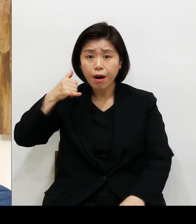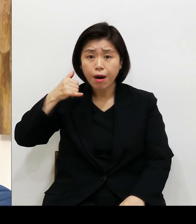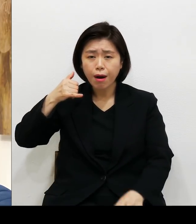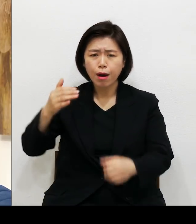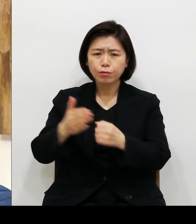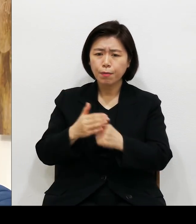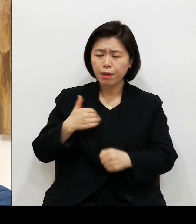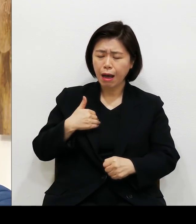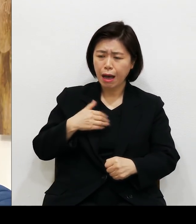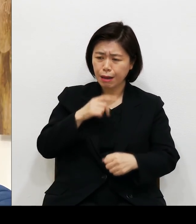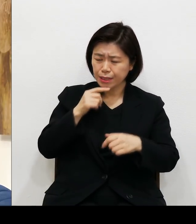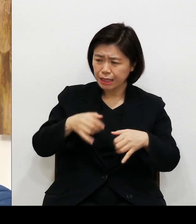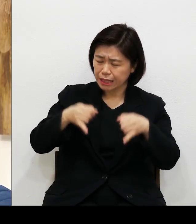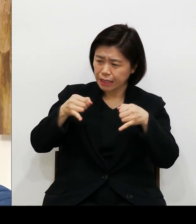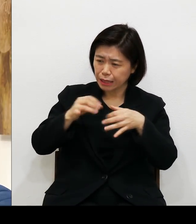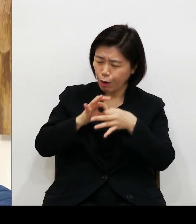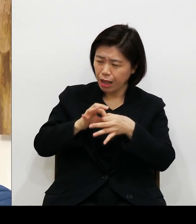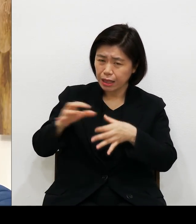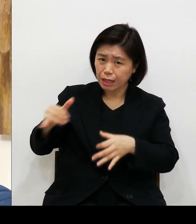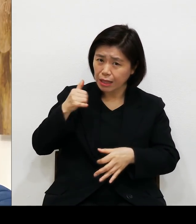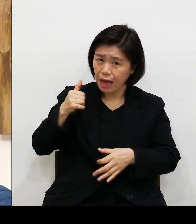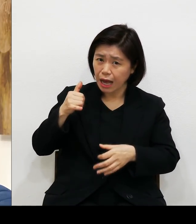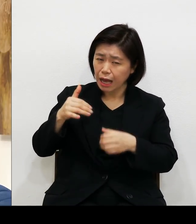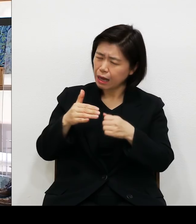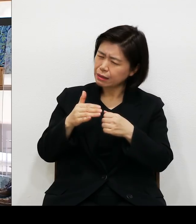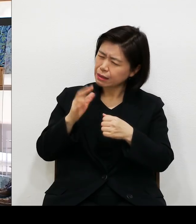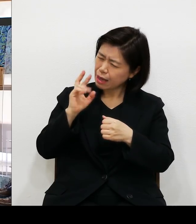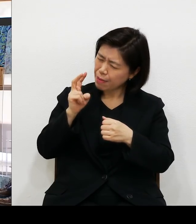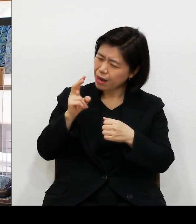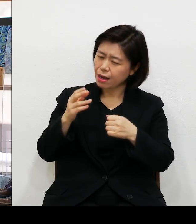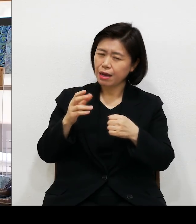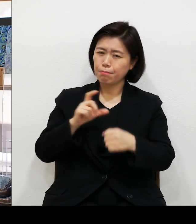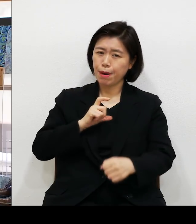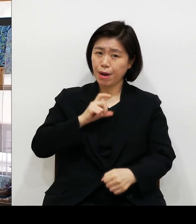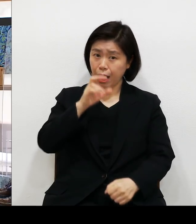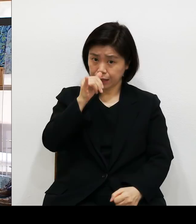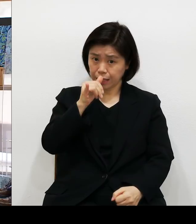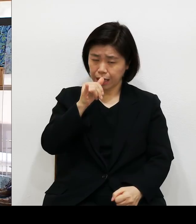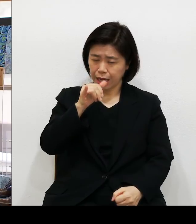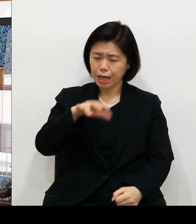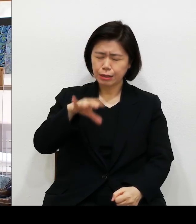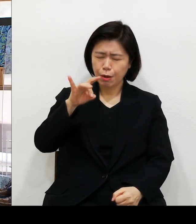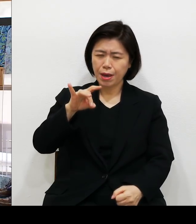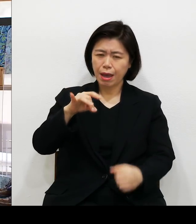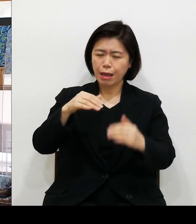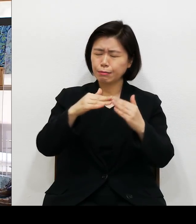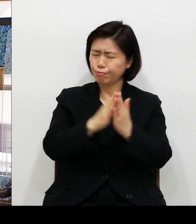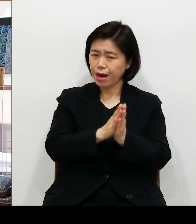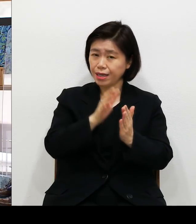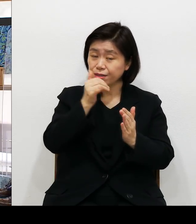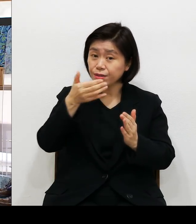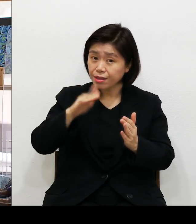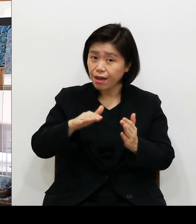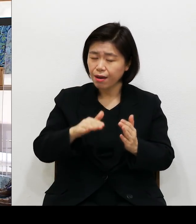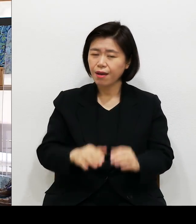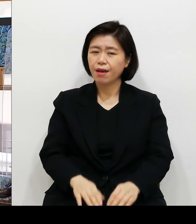채권 추심 전화인 줄 알고 안 받아버렸죠. 예. 근데 이 직원분이 거기서 포기 안 하시고 저한테 자기 개인 핸드폰으로 문자를 남기신